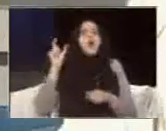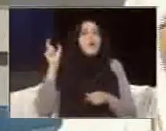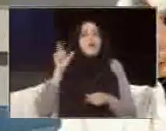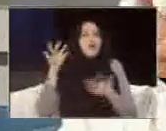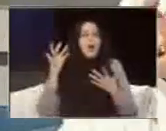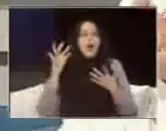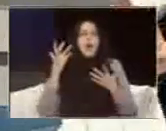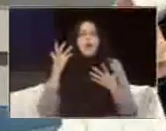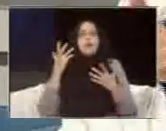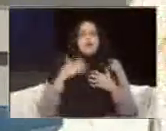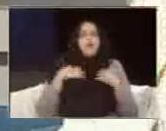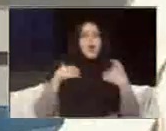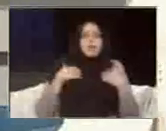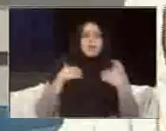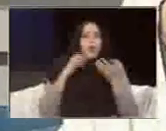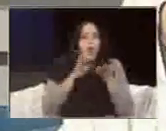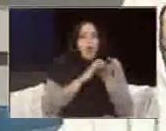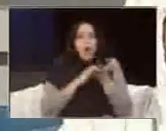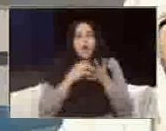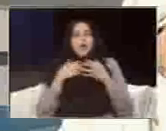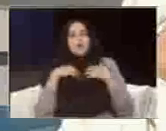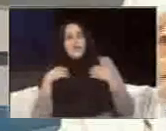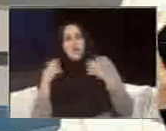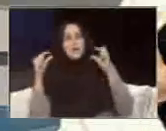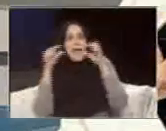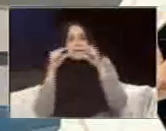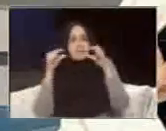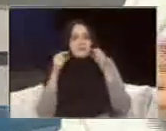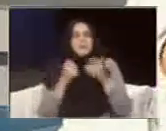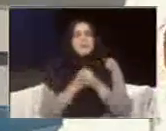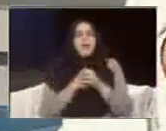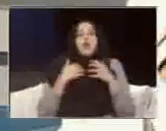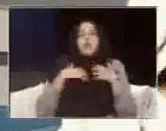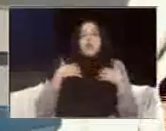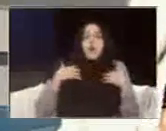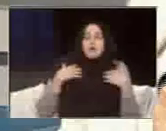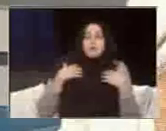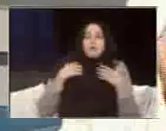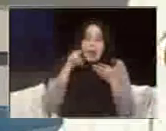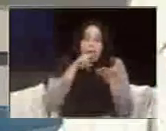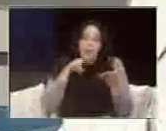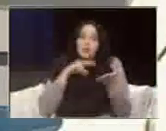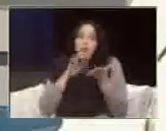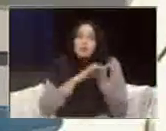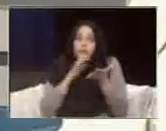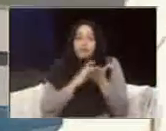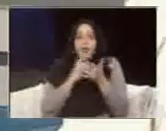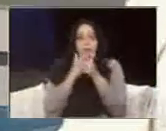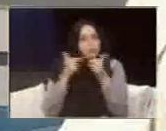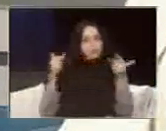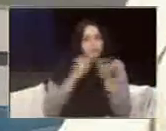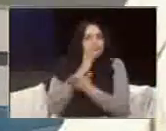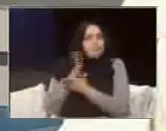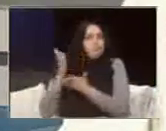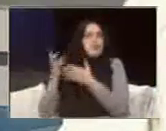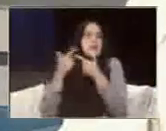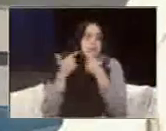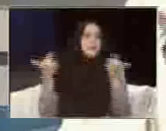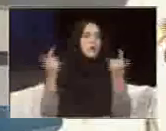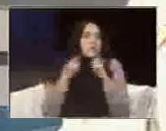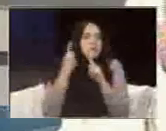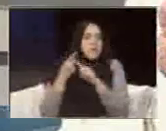علوم الحديث وما أكثر هذه العلوم، في علوم القراءة، علم القراءات بفروعه وتخصصاته. لذلك